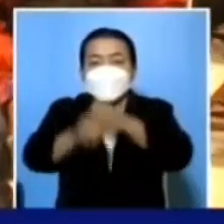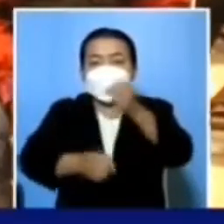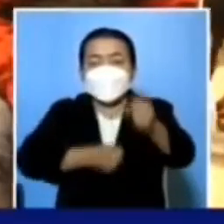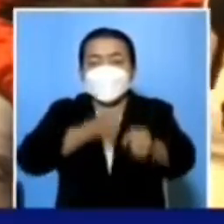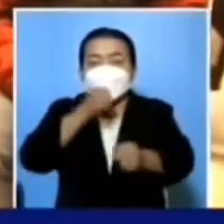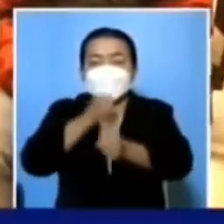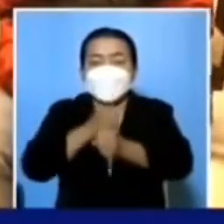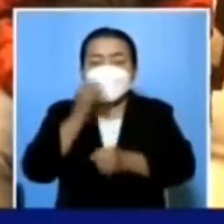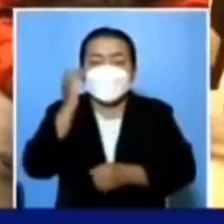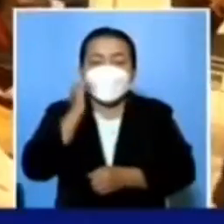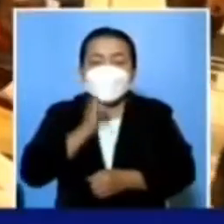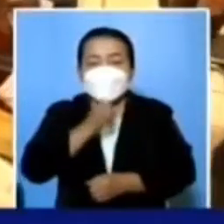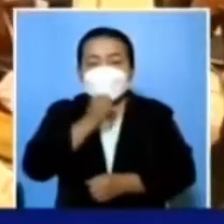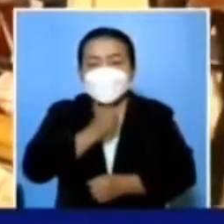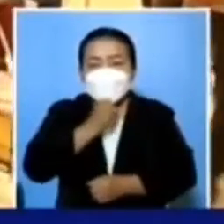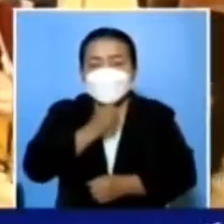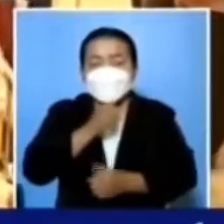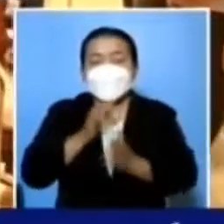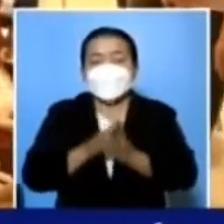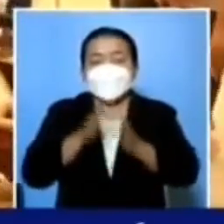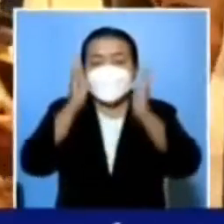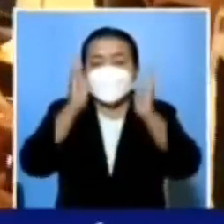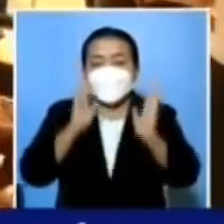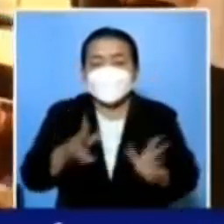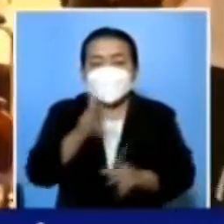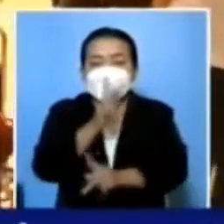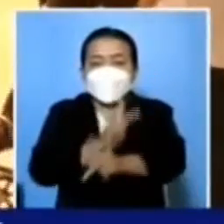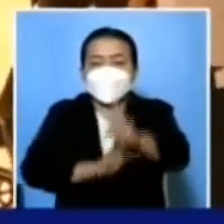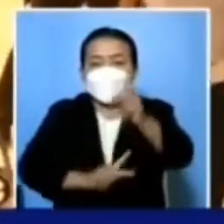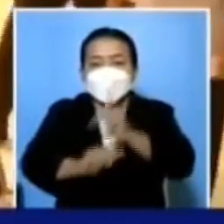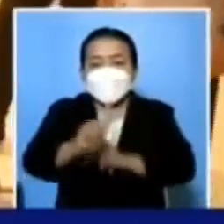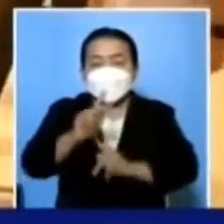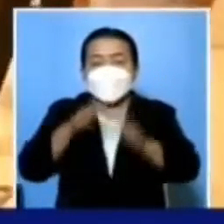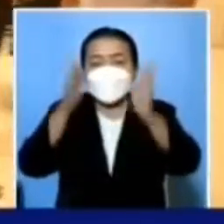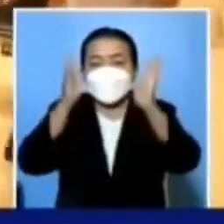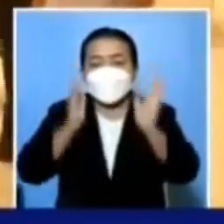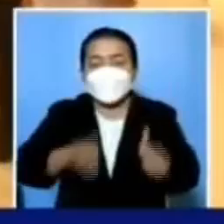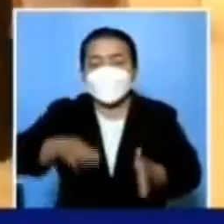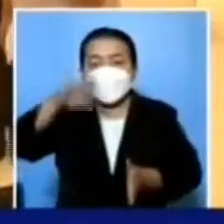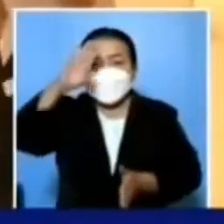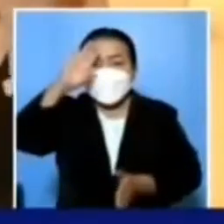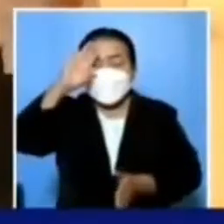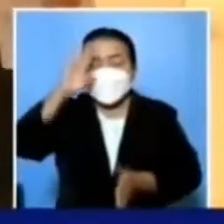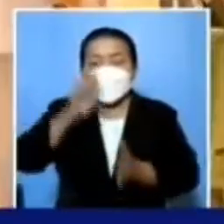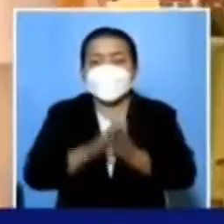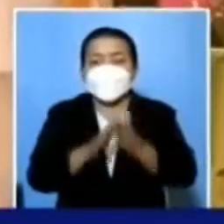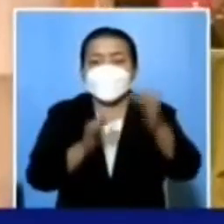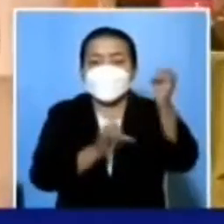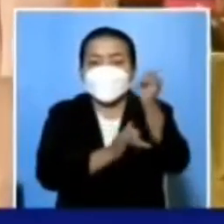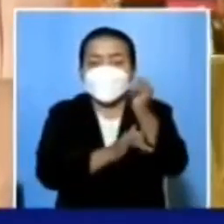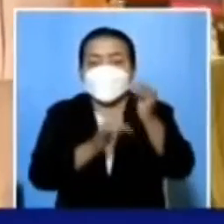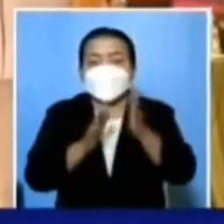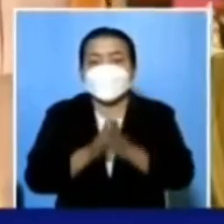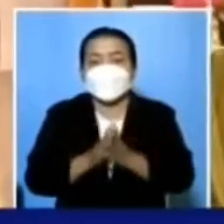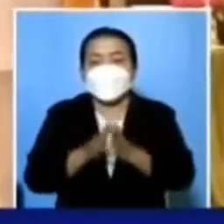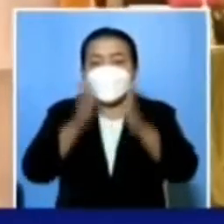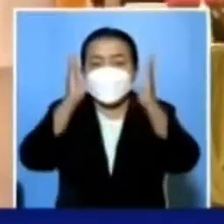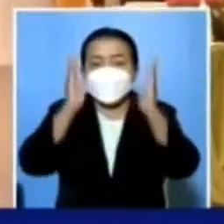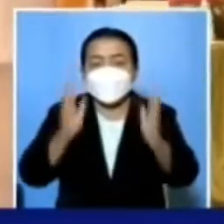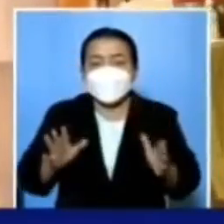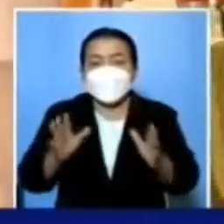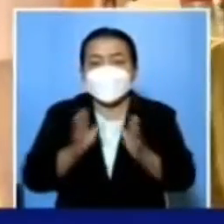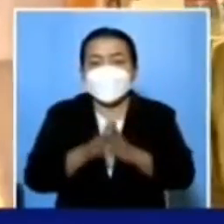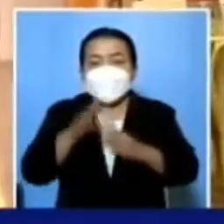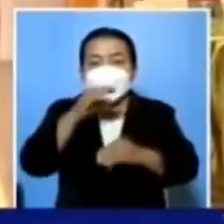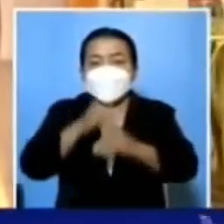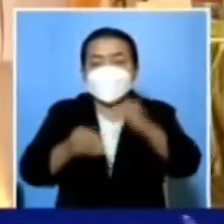ผู้พิการและผู้ที่ไม่สามารถเข้าถึงระบบของวัคซีนไม่มีเลขบัตรประชามีจำนวนร้อยละ 80ของจำนวน